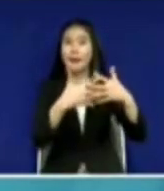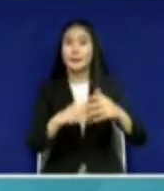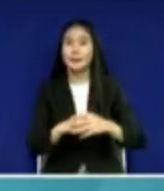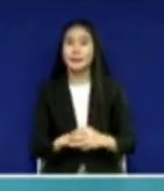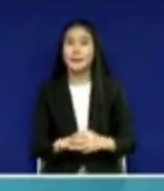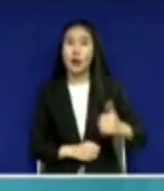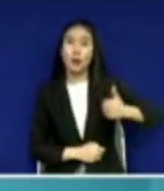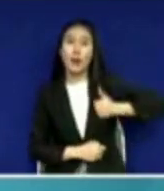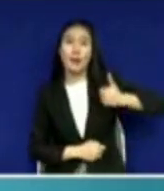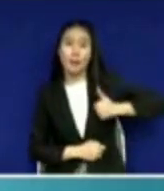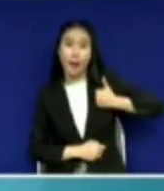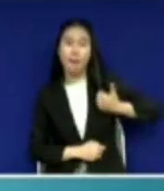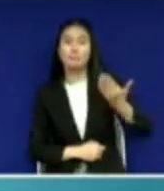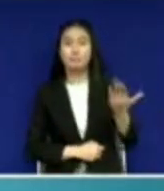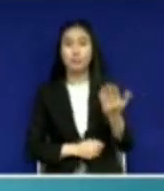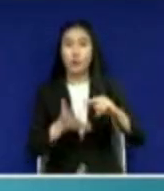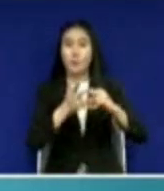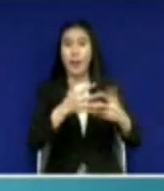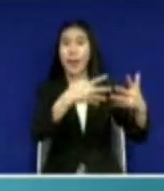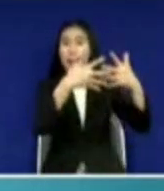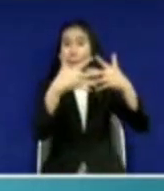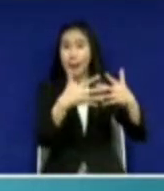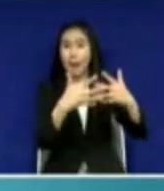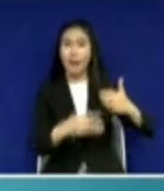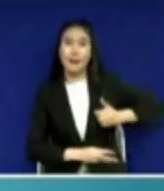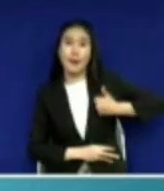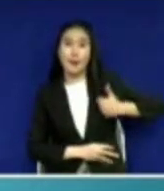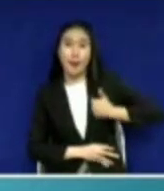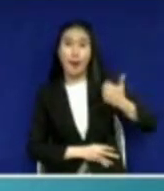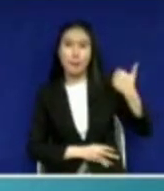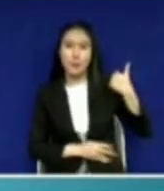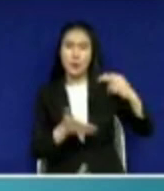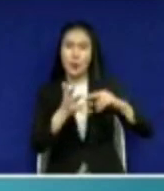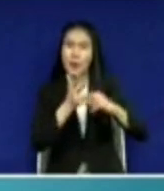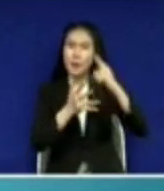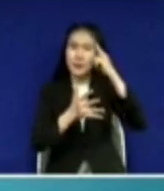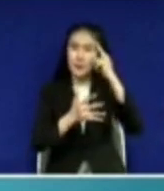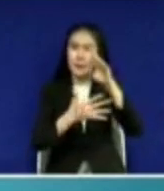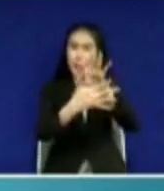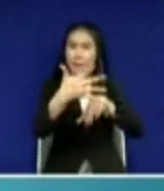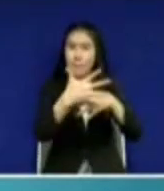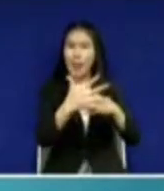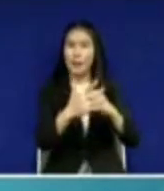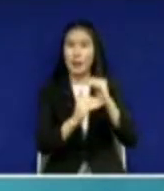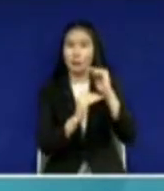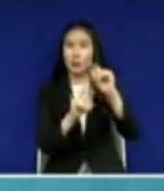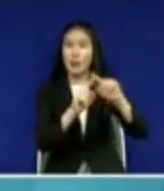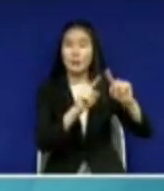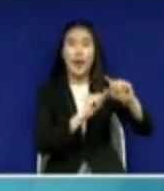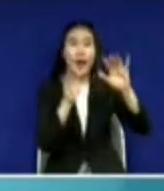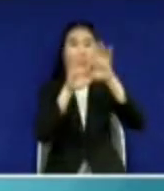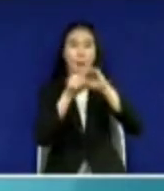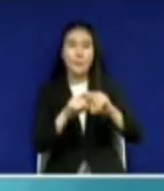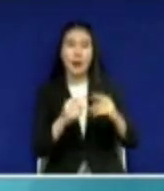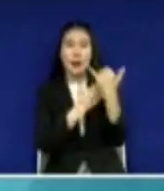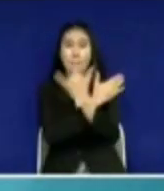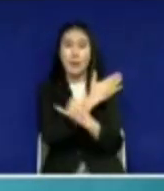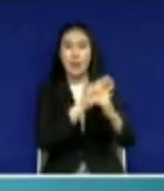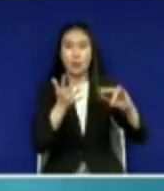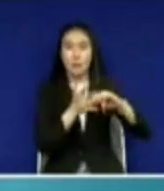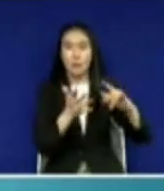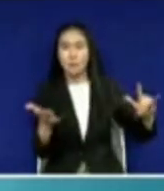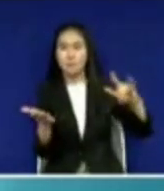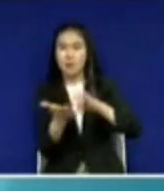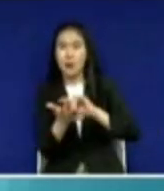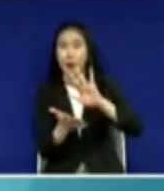านี้ค่ะสหรัฐอเมริกาแล้วก็แคนาดาเนี่ยได้มีการกำหนดมาตรการการห้ามเดินทางข้ามแดนระหว่างกันมีมาตั้งแต่เดือน